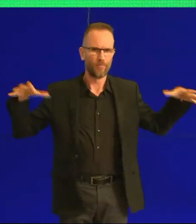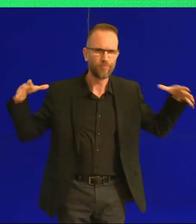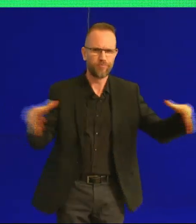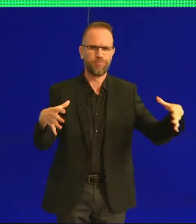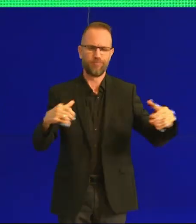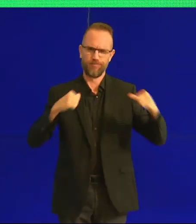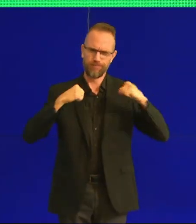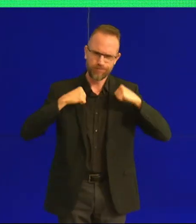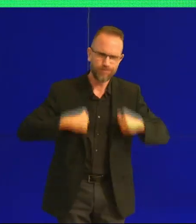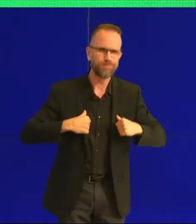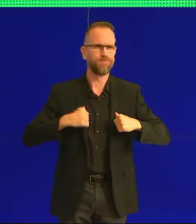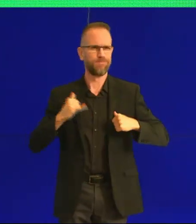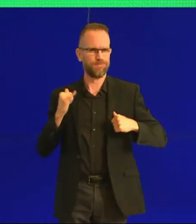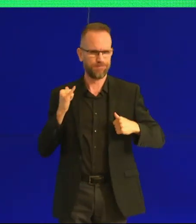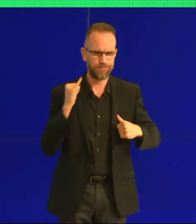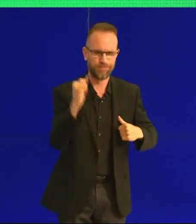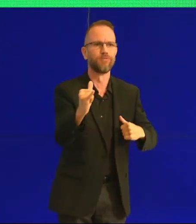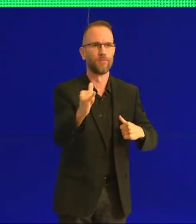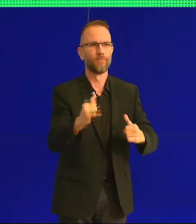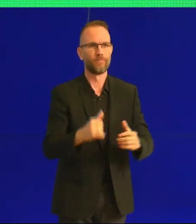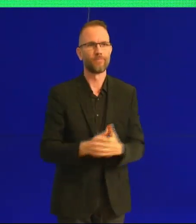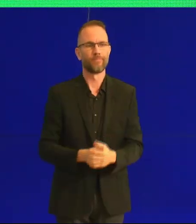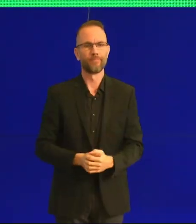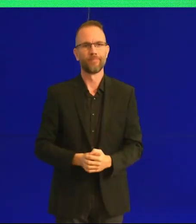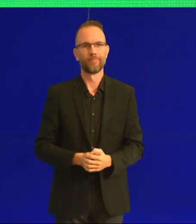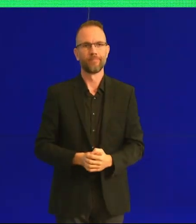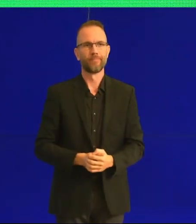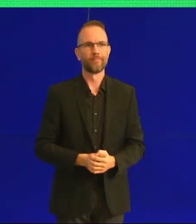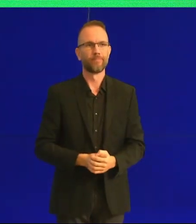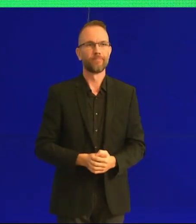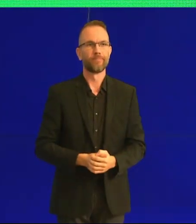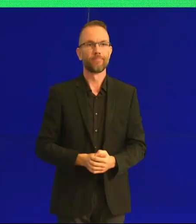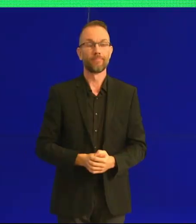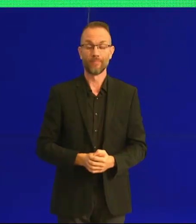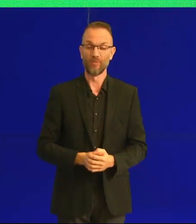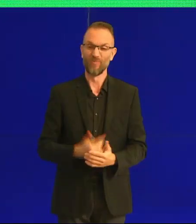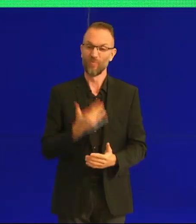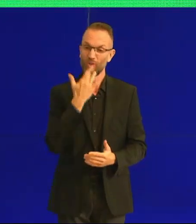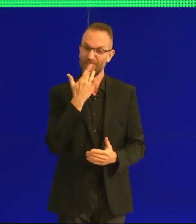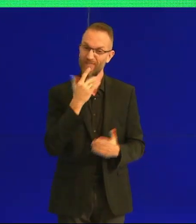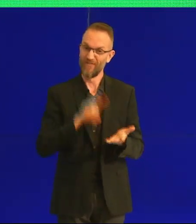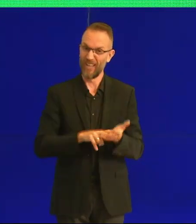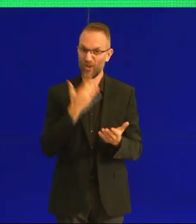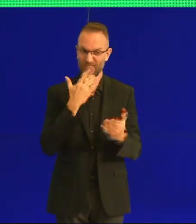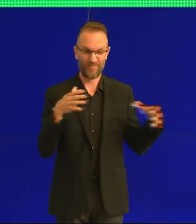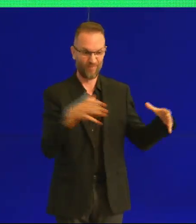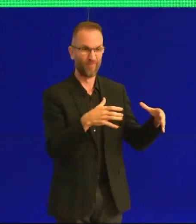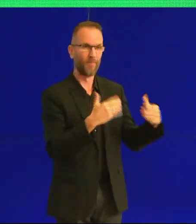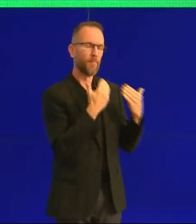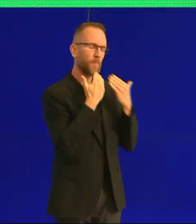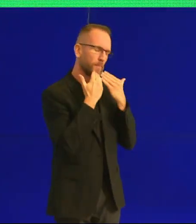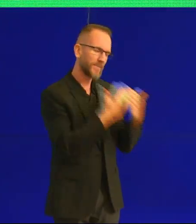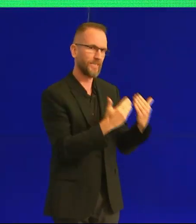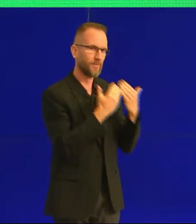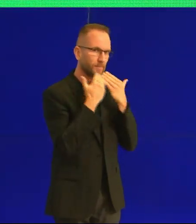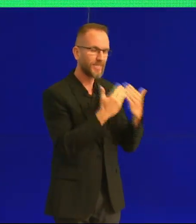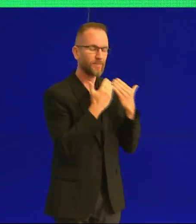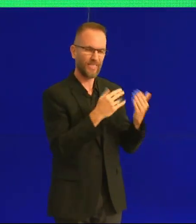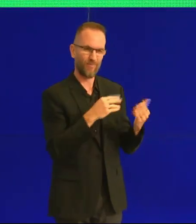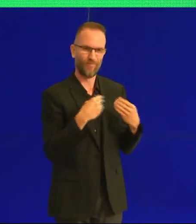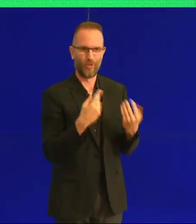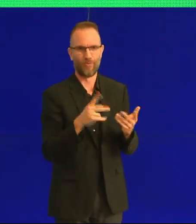on souhaite remercier toutes ces personnes qui volontairement s'engagent dans cette démarche solidaire pour faire que chaque